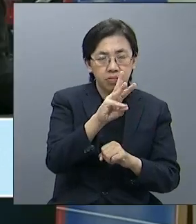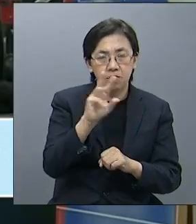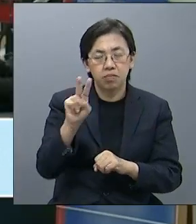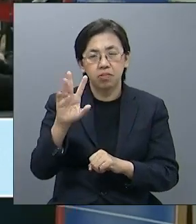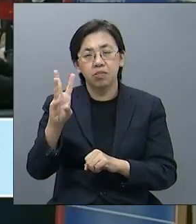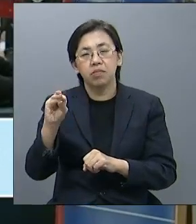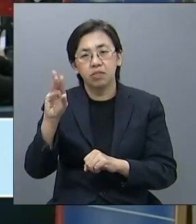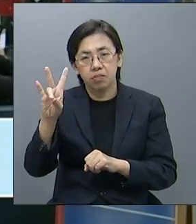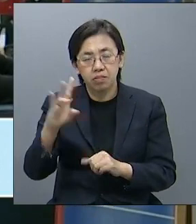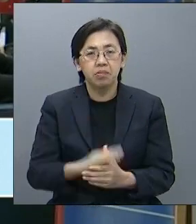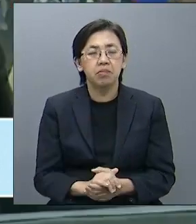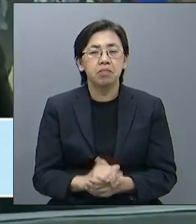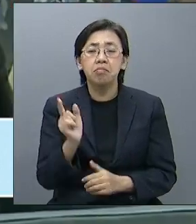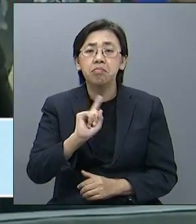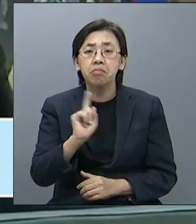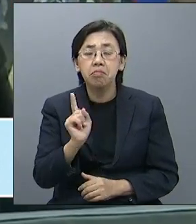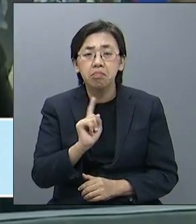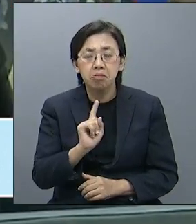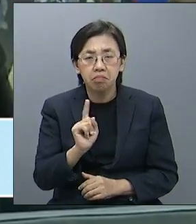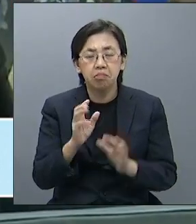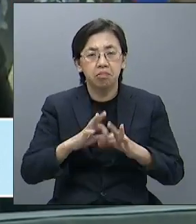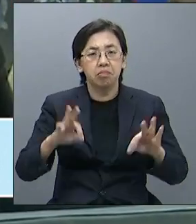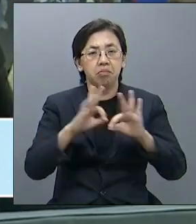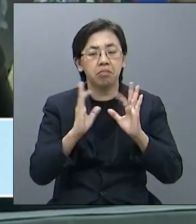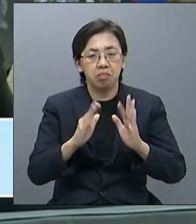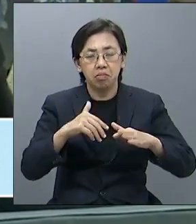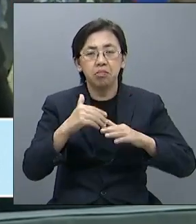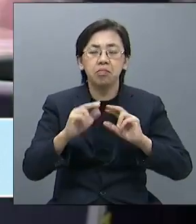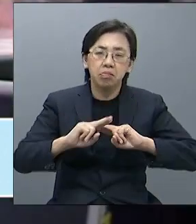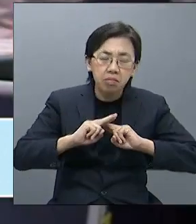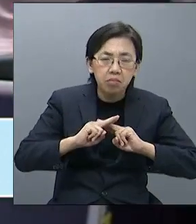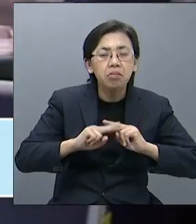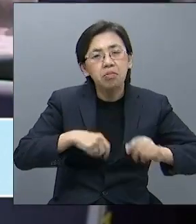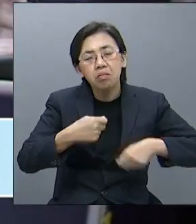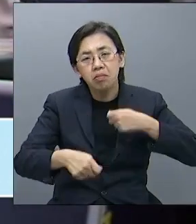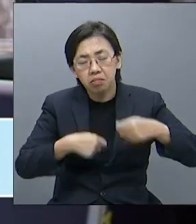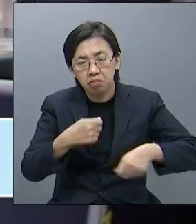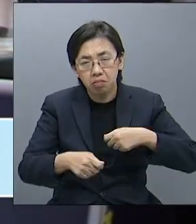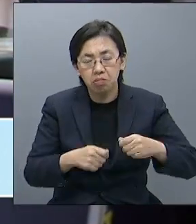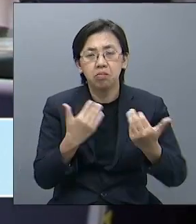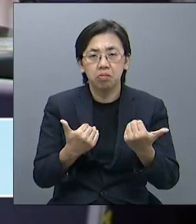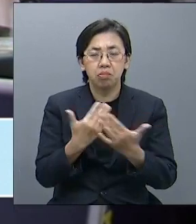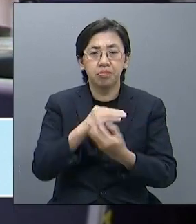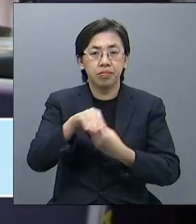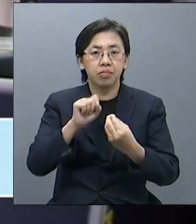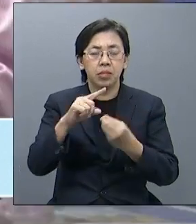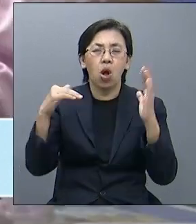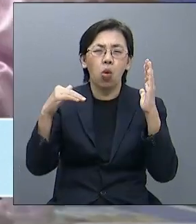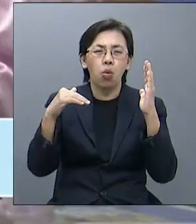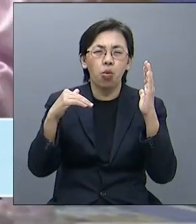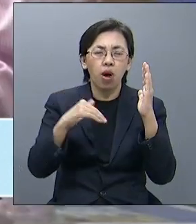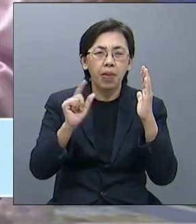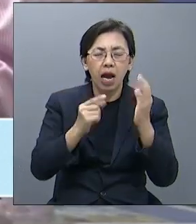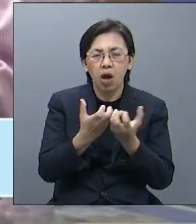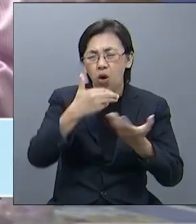ลำดับครับโดยมีแรงส่งจากอ่าแรงส่งสำคัญจากการบริโภคภาคเอกชนสำหรับปีนี้เนี่ยการขยายตัวของเศรษฐกิจชลอลงจากภาคการส่ง